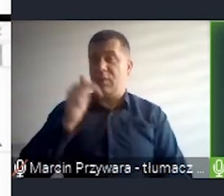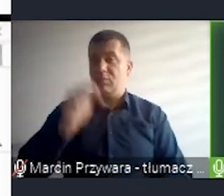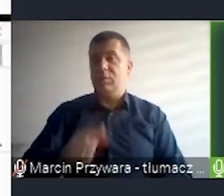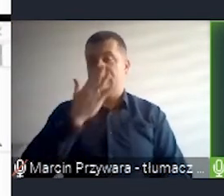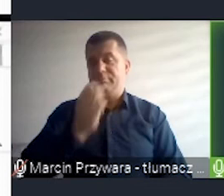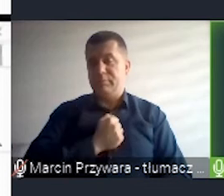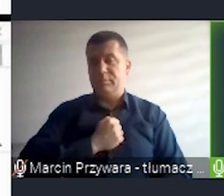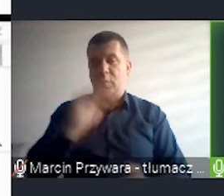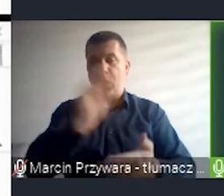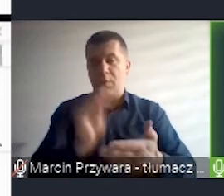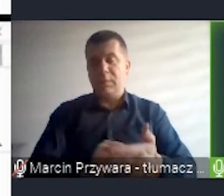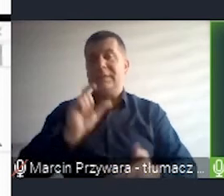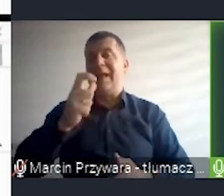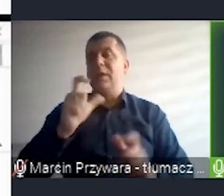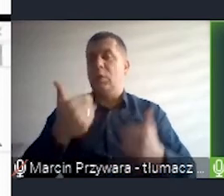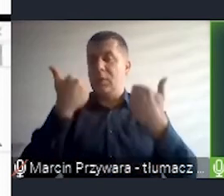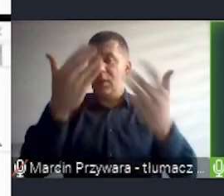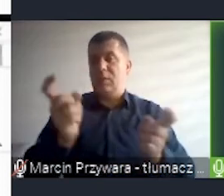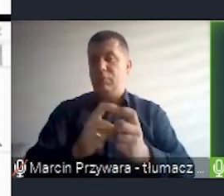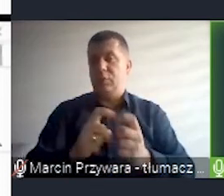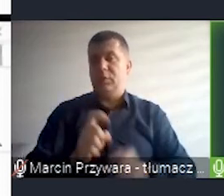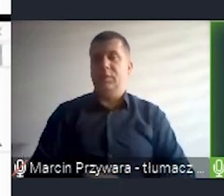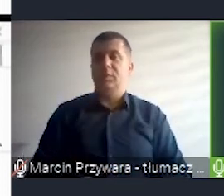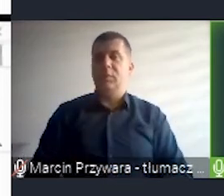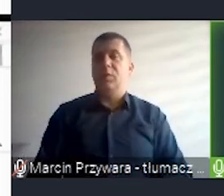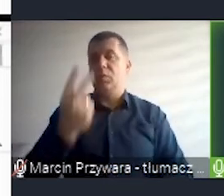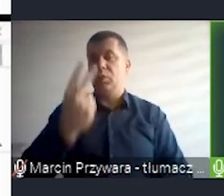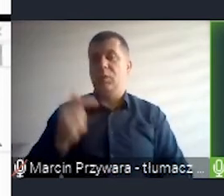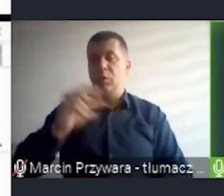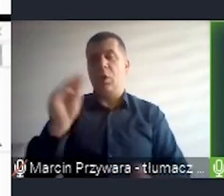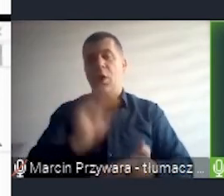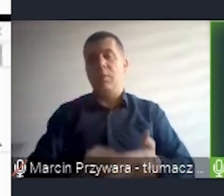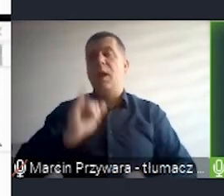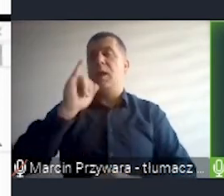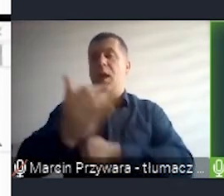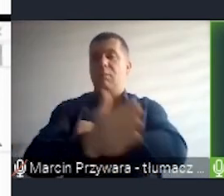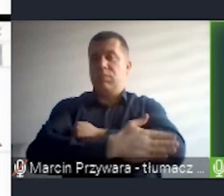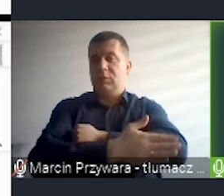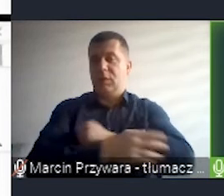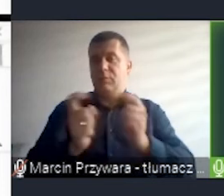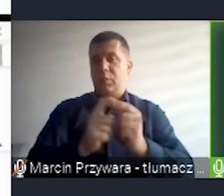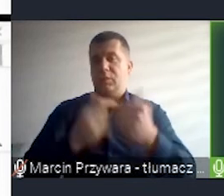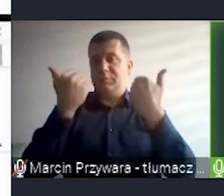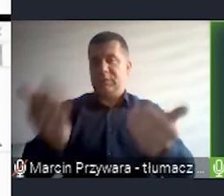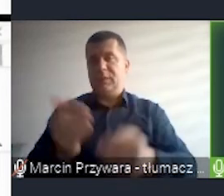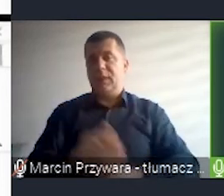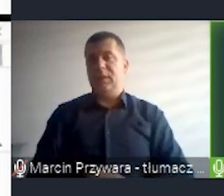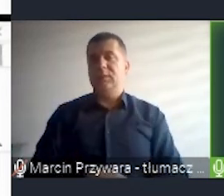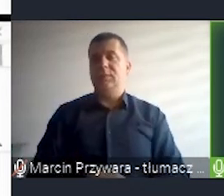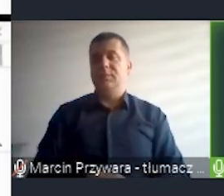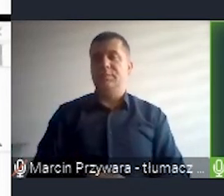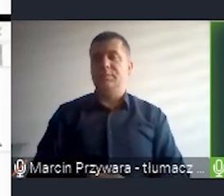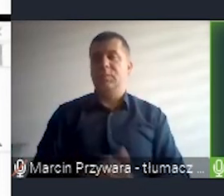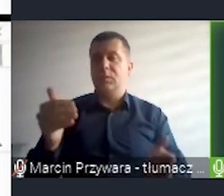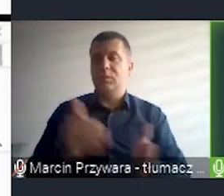przejrzyście opisać, za co przyznajecie punkty. Po drugie musicie opisać, na jakiej podstawie te punkty przyznajecie. Czyli czy